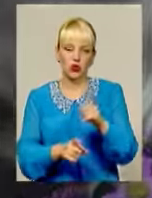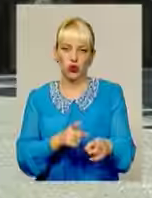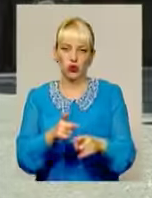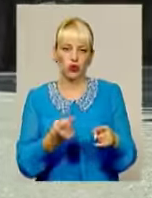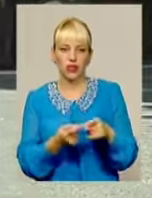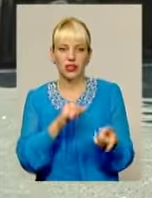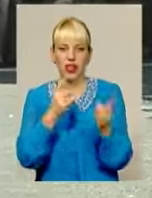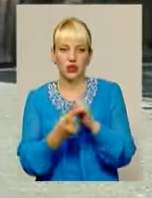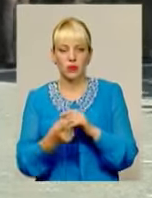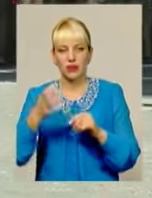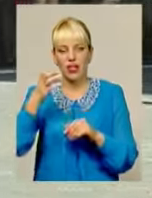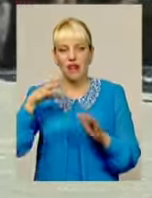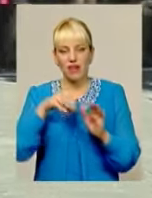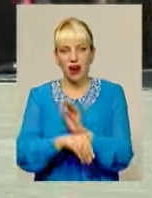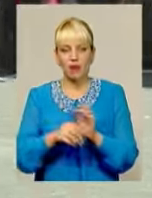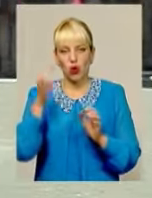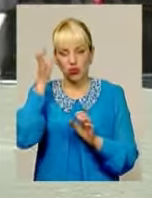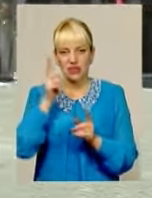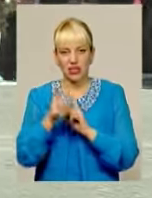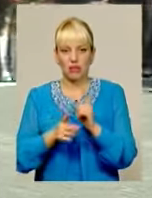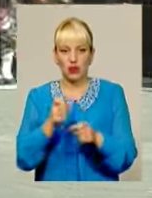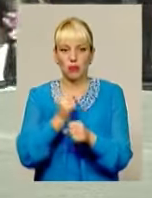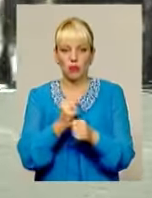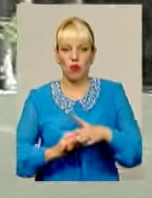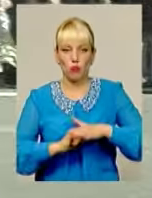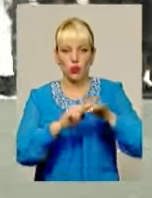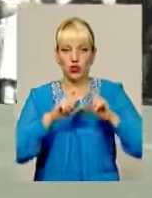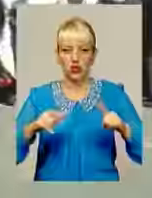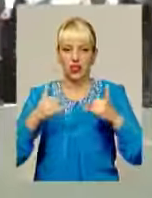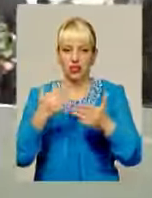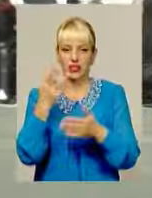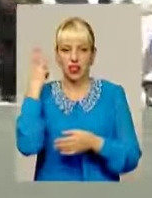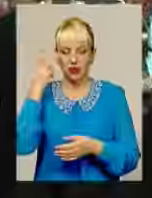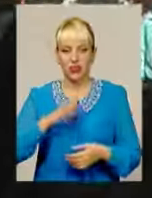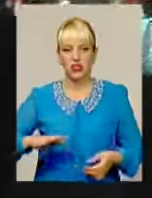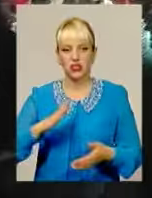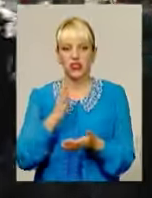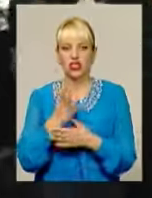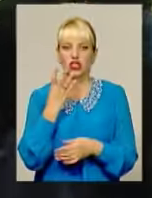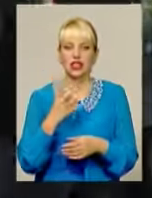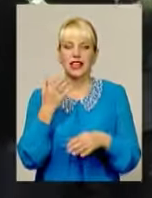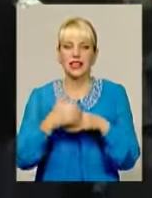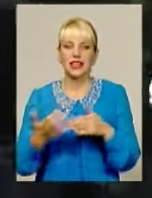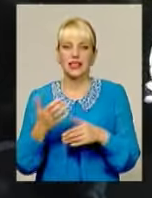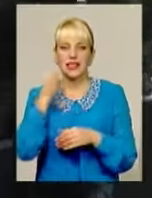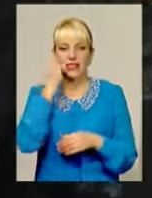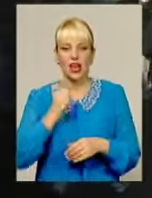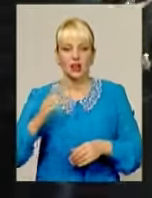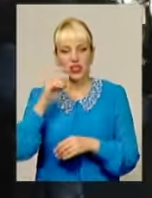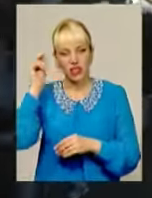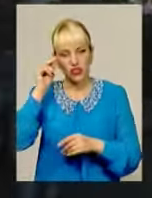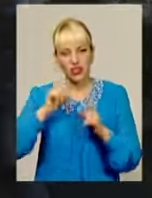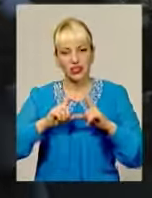Натомість в рамках освітньої реформи запрацювали так звані опорні школи. Наразі їх на Хмельниччині чотири, серед яких і Старосинявський